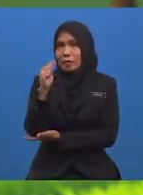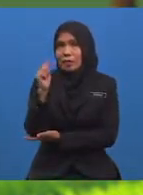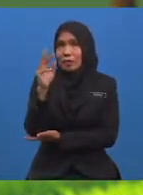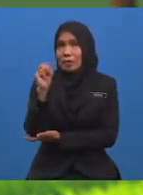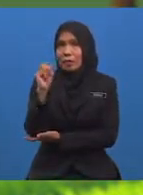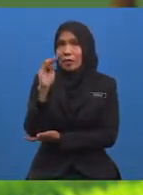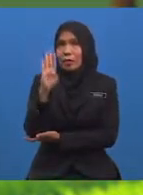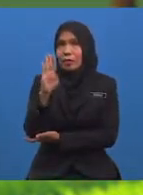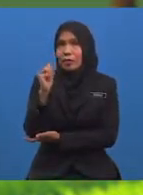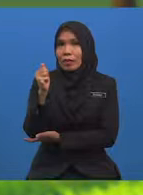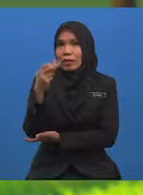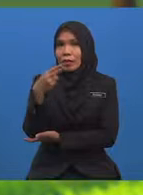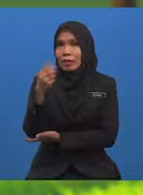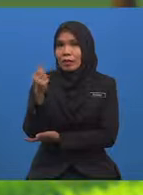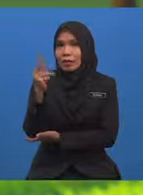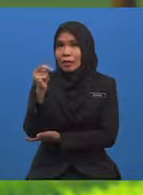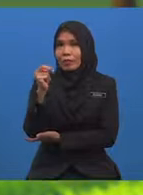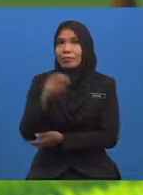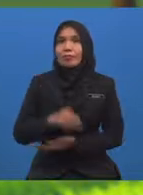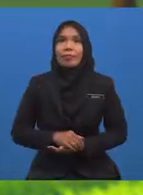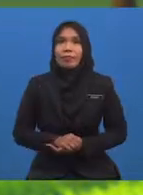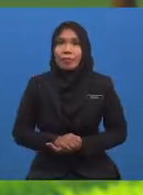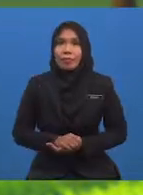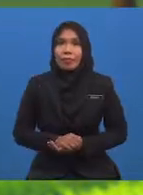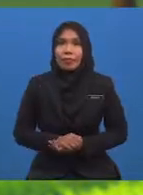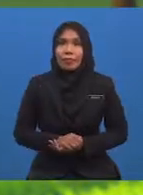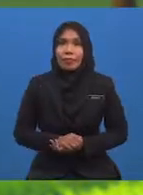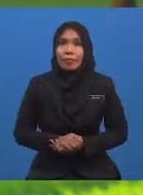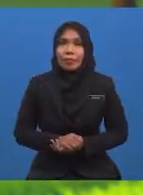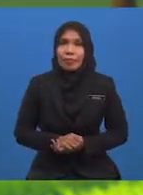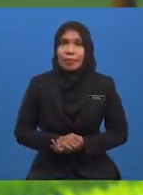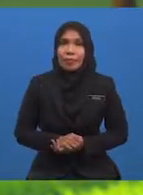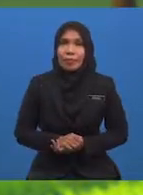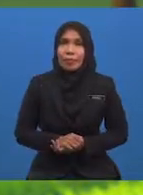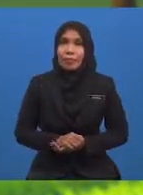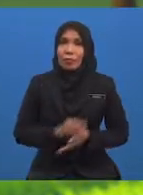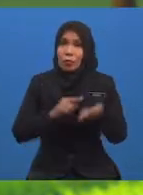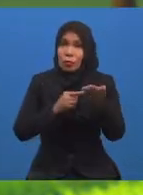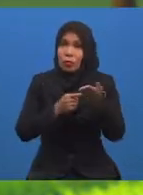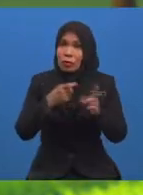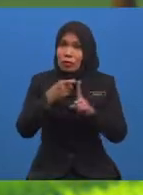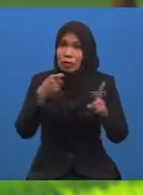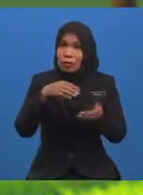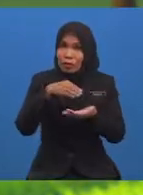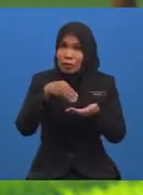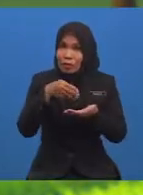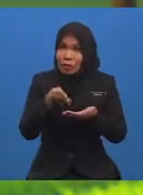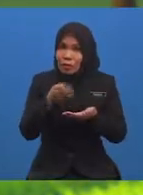proses percambahan dan pembesaran tumbuh-tumbuhan. Bermula daripada biji